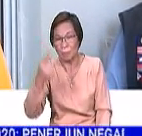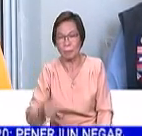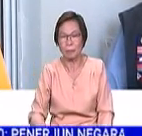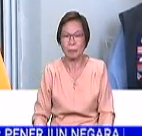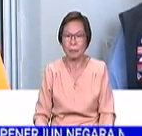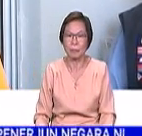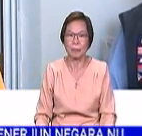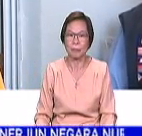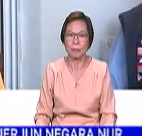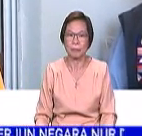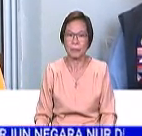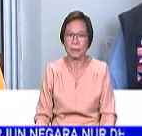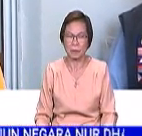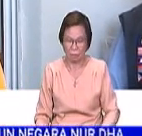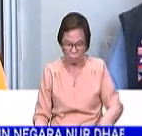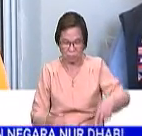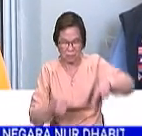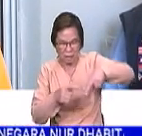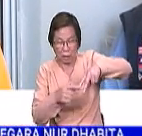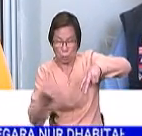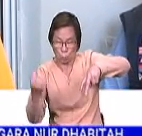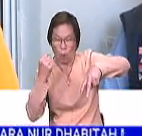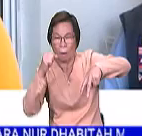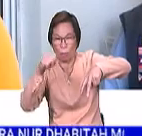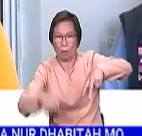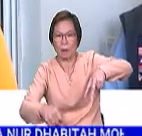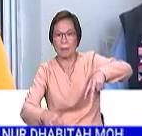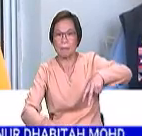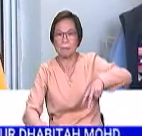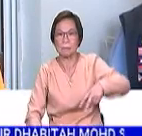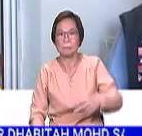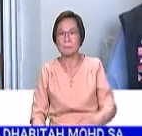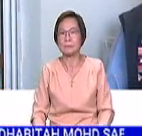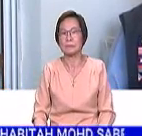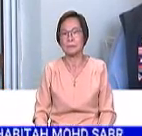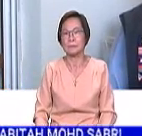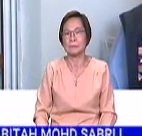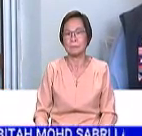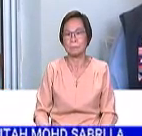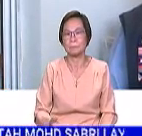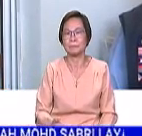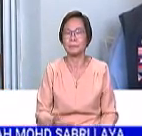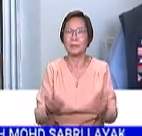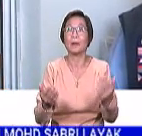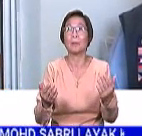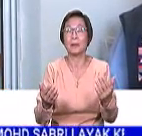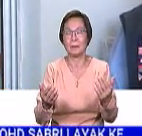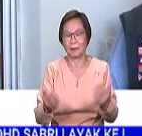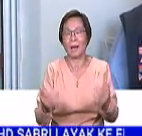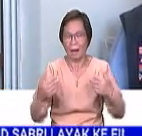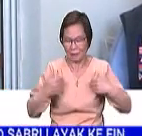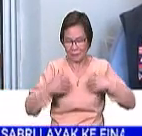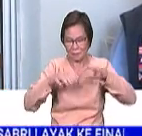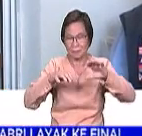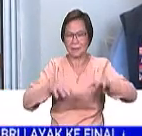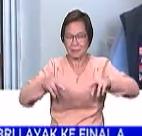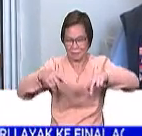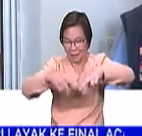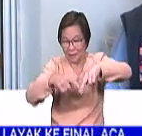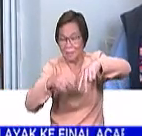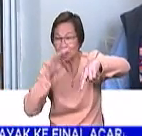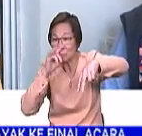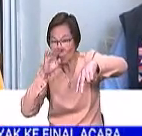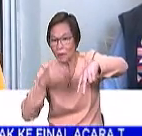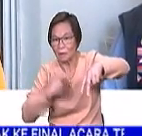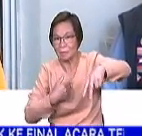udah Kak udah puas jikalau kaki kuat beli rn29 kesini maju gila kereta